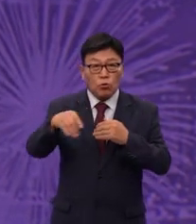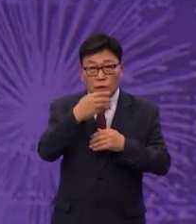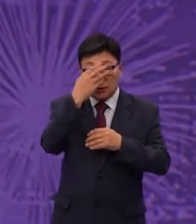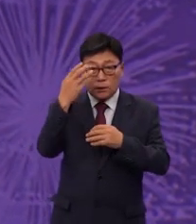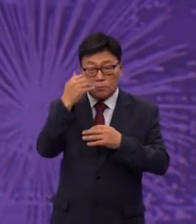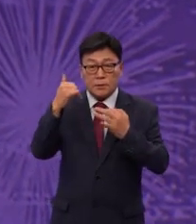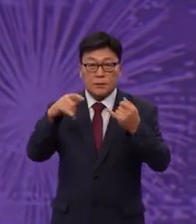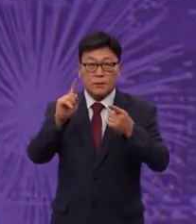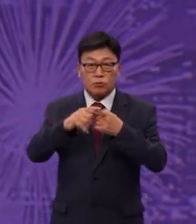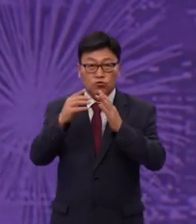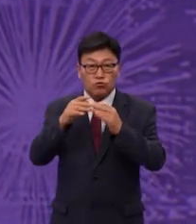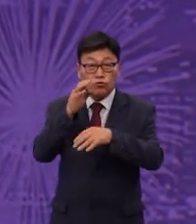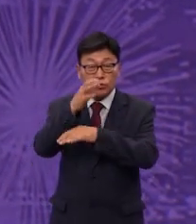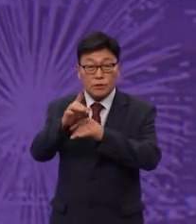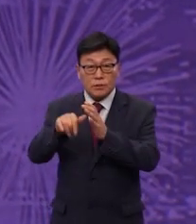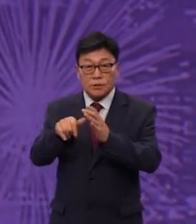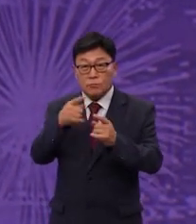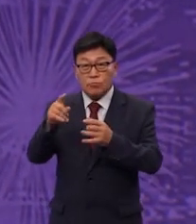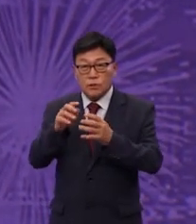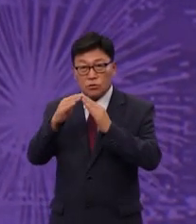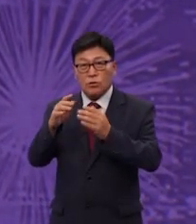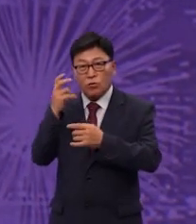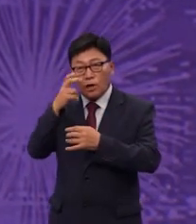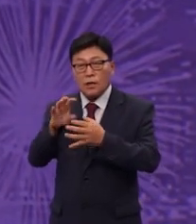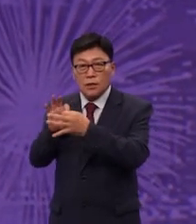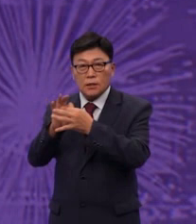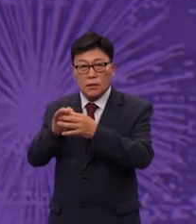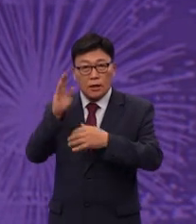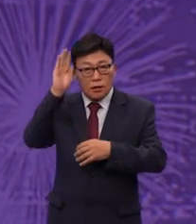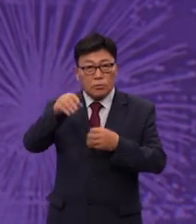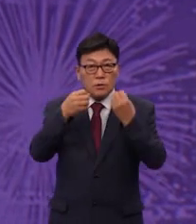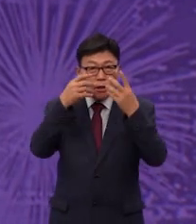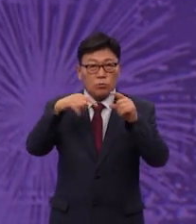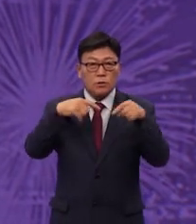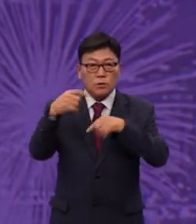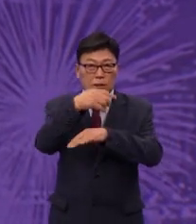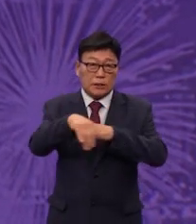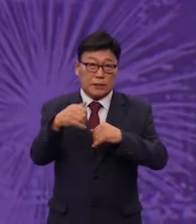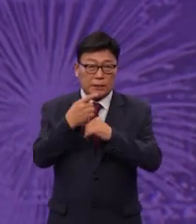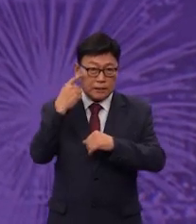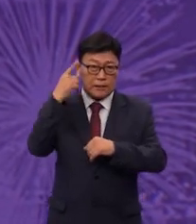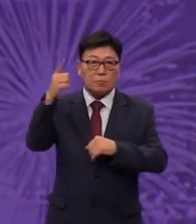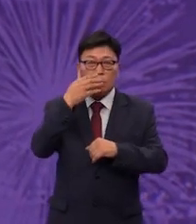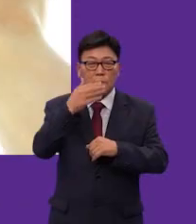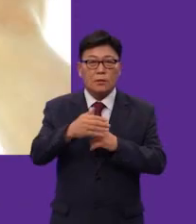주거 문제에 대한 빅데이터 관리로 연결돼서 이를 활용한 새로운 정책 사업을 개발할 수도